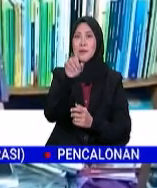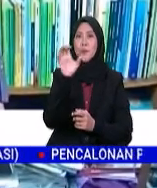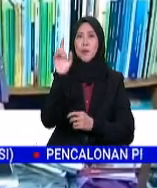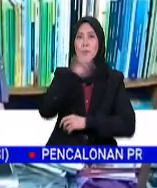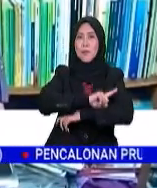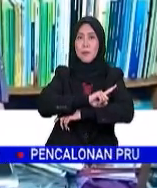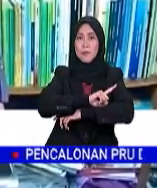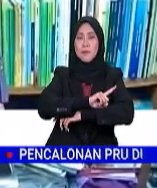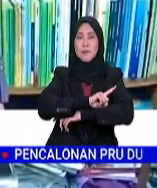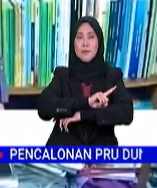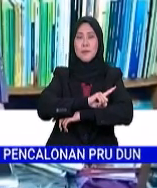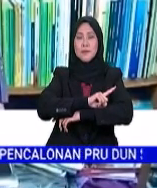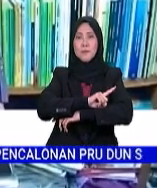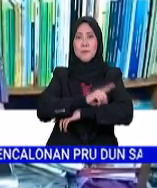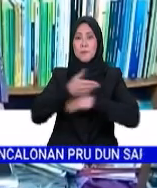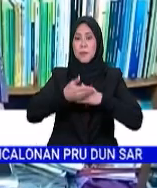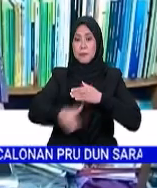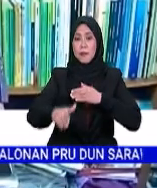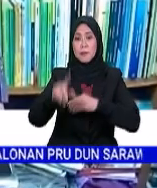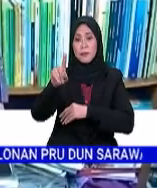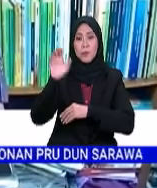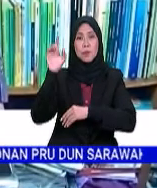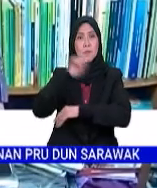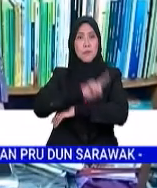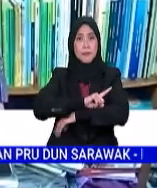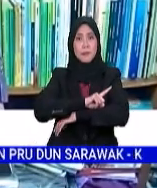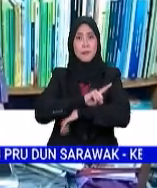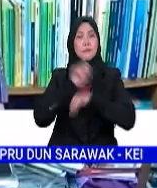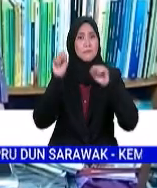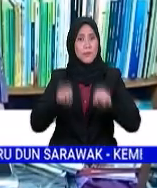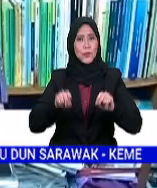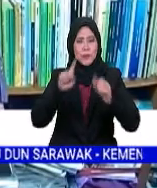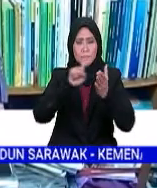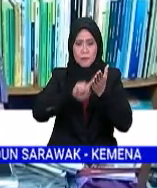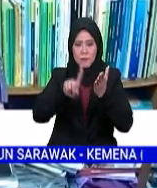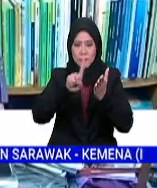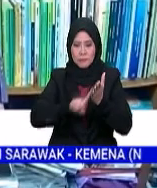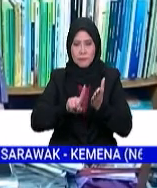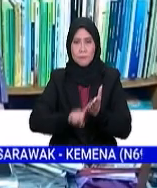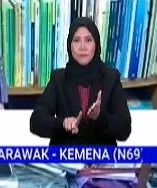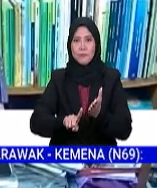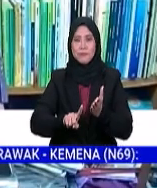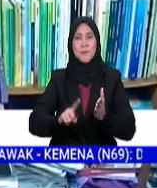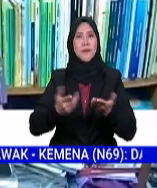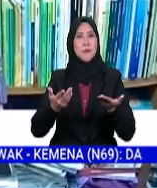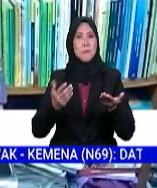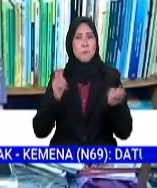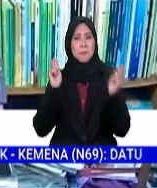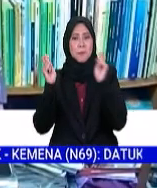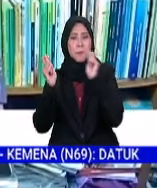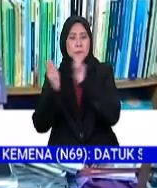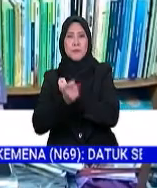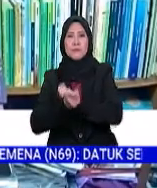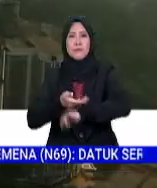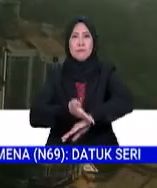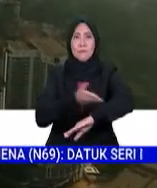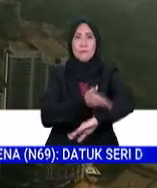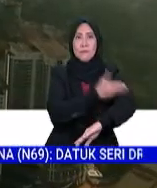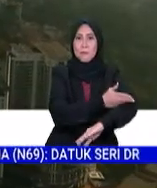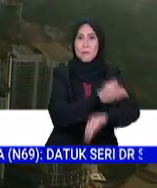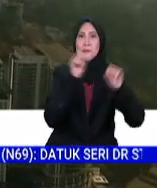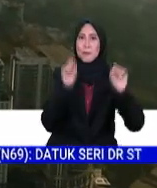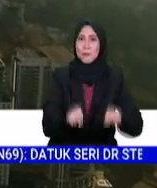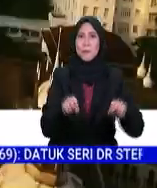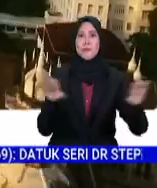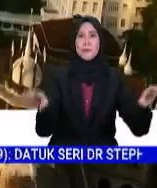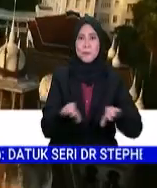hari ini, pasca 100 hari akan membolehkan meneliti semula pembaruan penambahbaikan yang boleh dilakukan. Bergerak